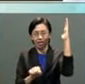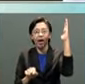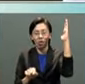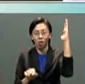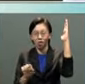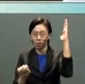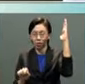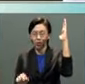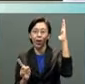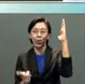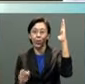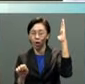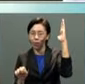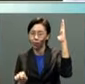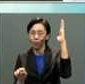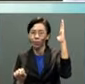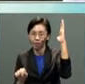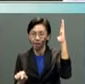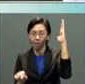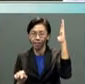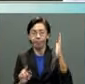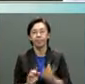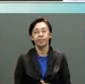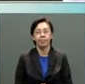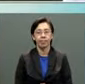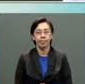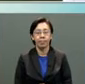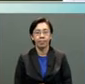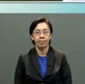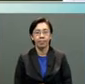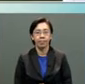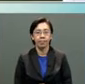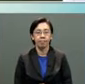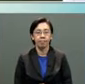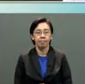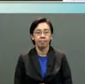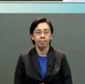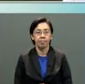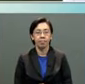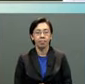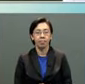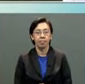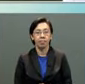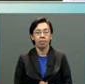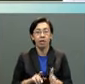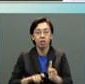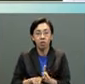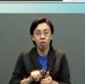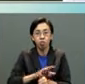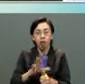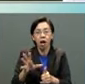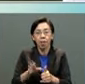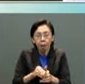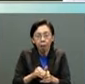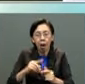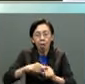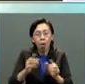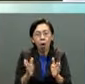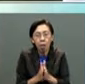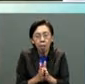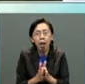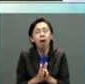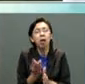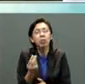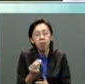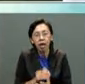ตัวนะครับอยู่ด้านล่างเป็นกลุ่มก้อนทั้งหมดเลยนะครับมาดูในกลุ่มของผู้ป่วยสะสมนะครับก็จะเห็นว่าทั้งหม